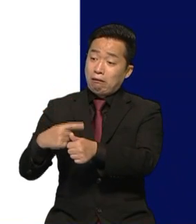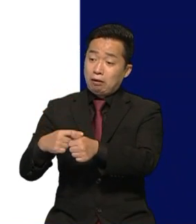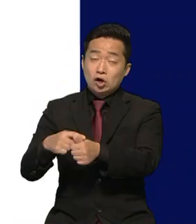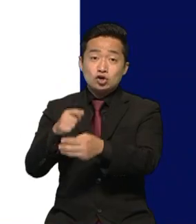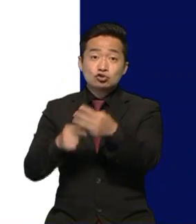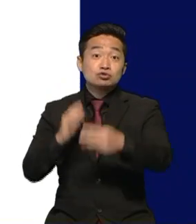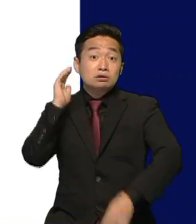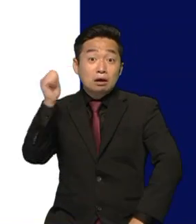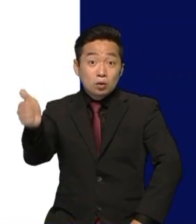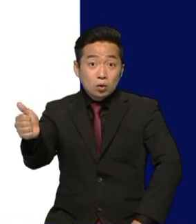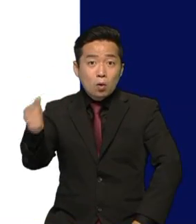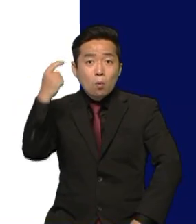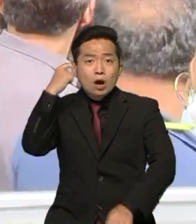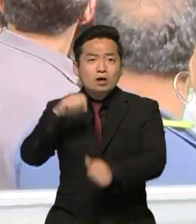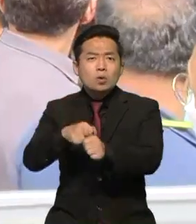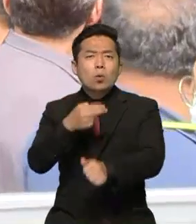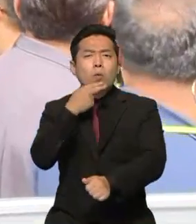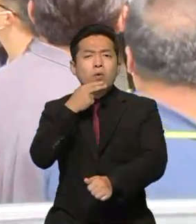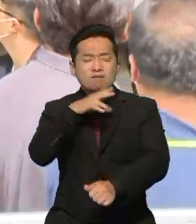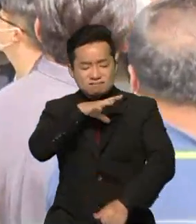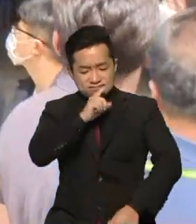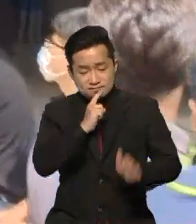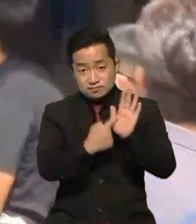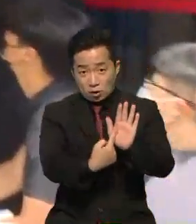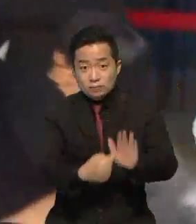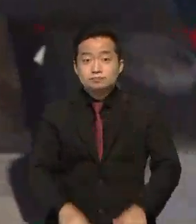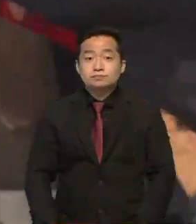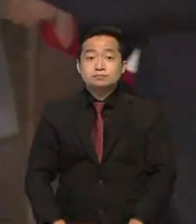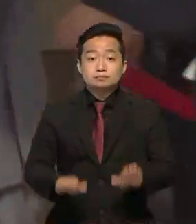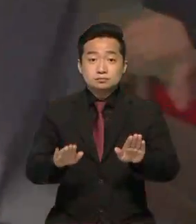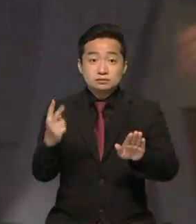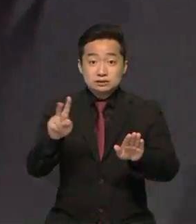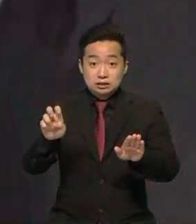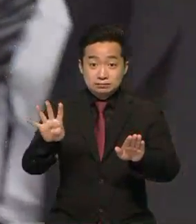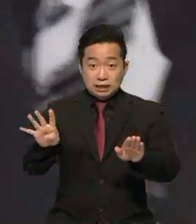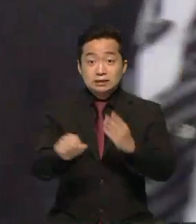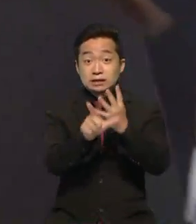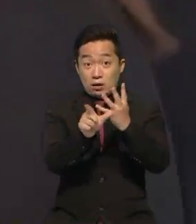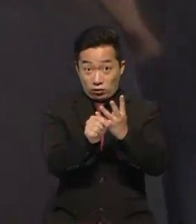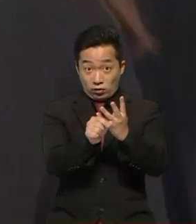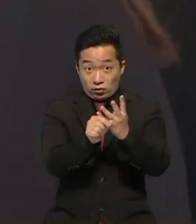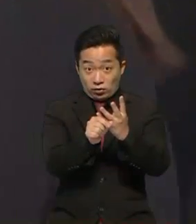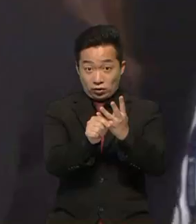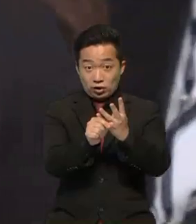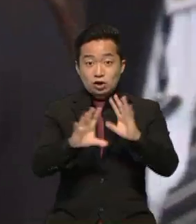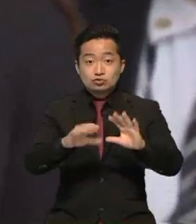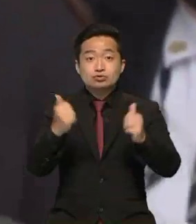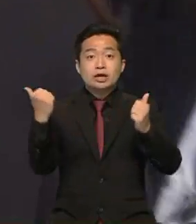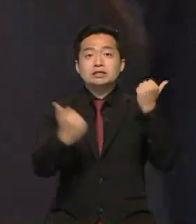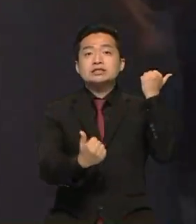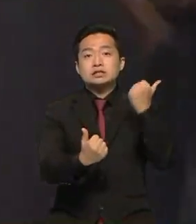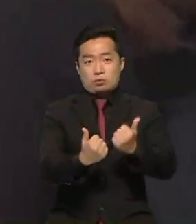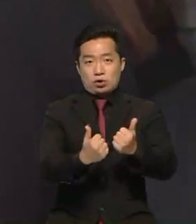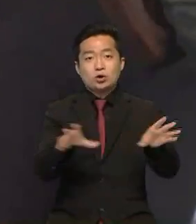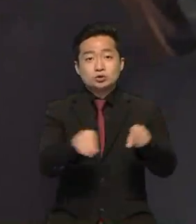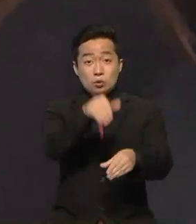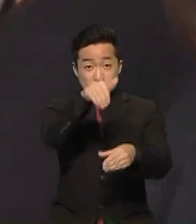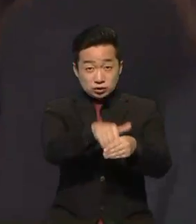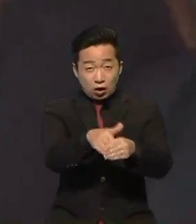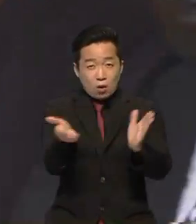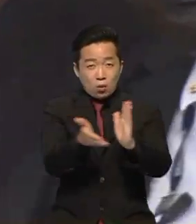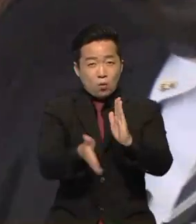징계하지 않느냐고 반발했습니다. 변수는 오는 2024년 4월에 실시되는 국회의원 총선거 공천